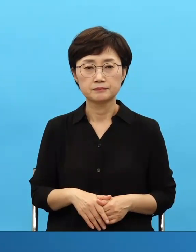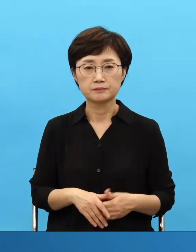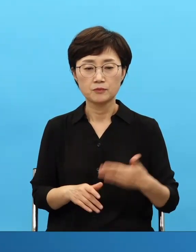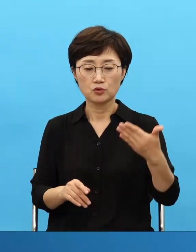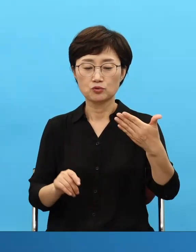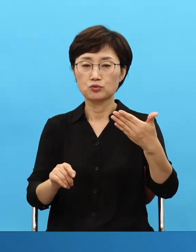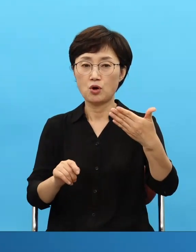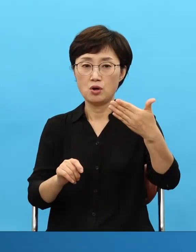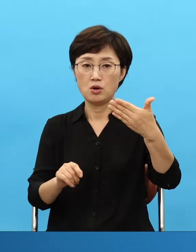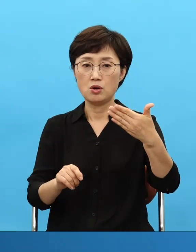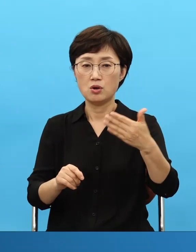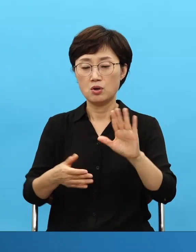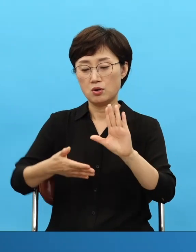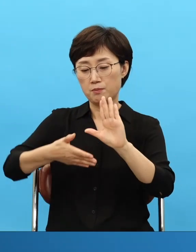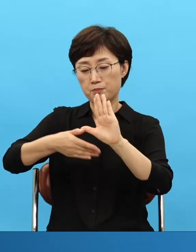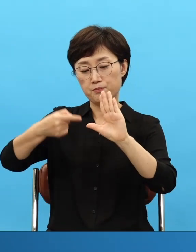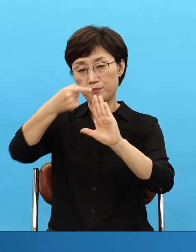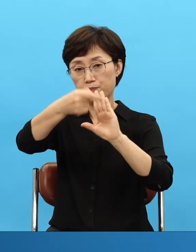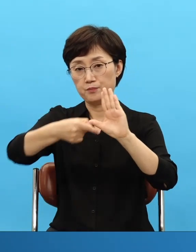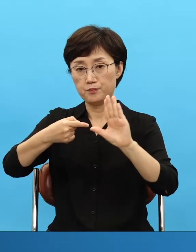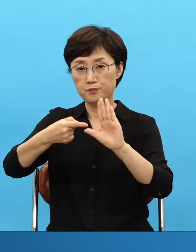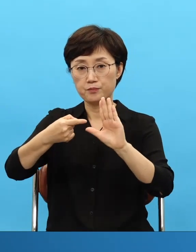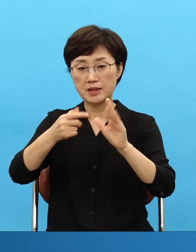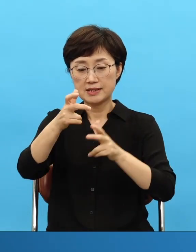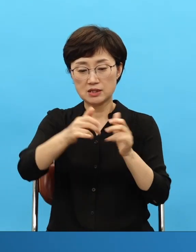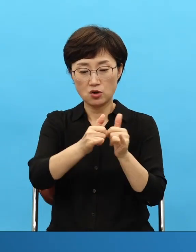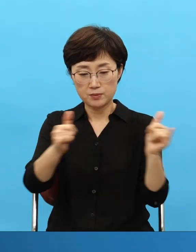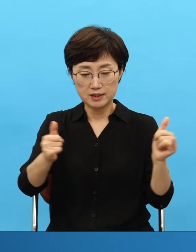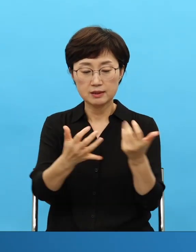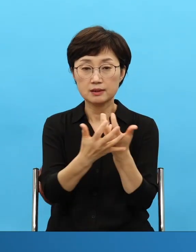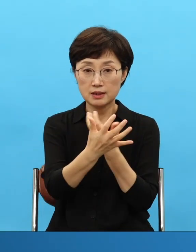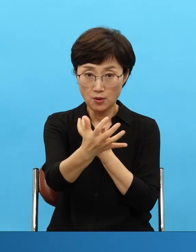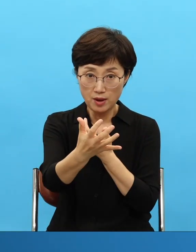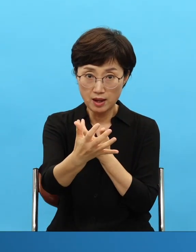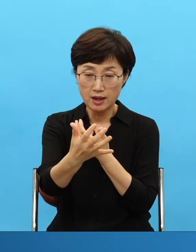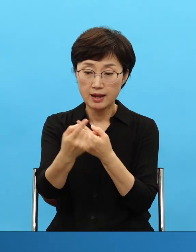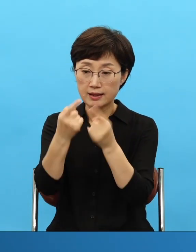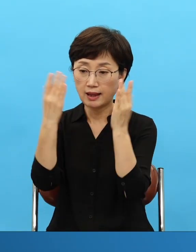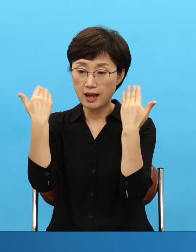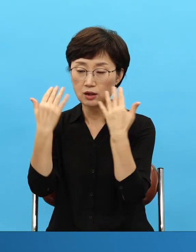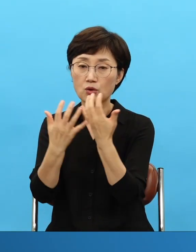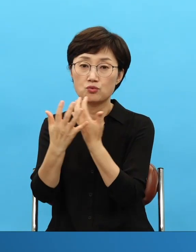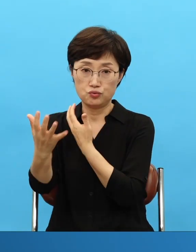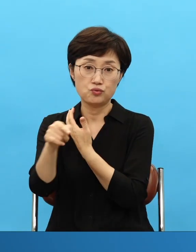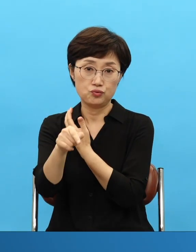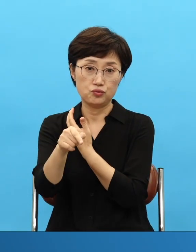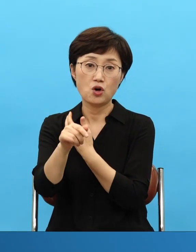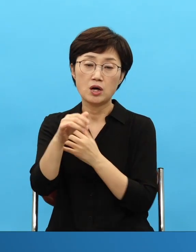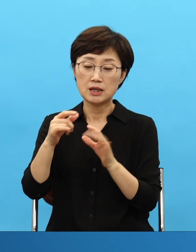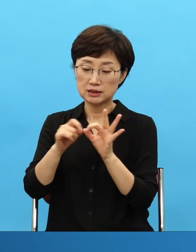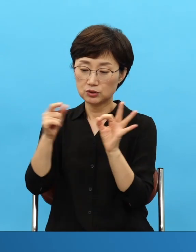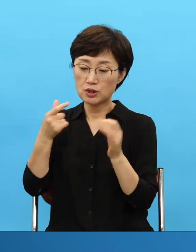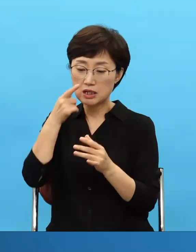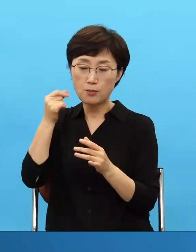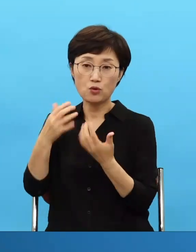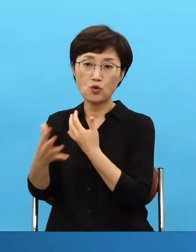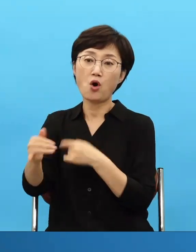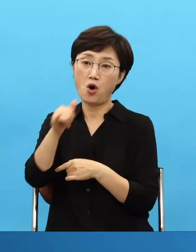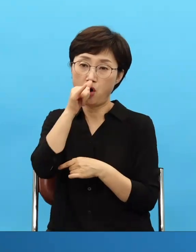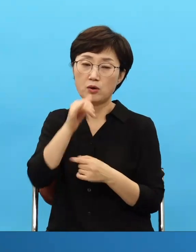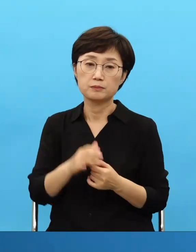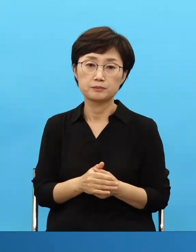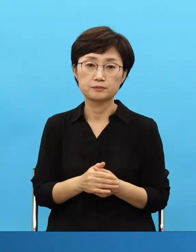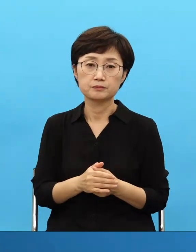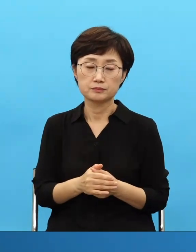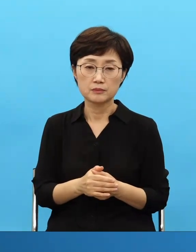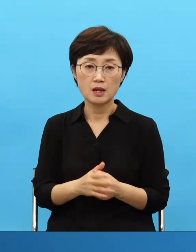9월 북미주 산업인 대회와 미주대학 수련회, 10월 일본 전도 집회 일정이 각각 확정됐습니다. 먼저